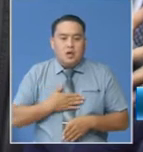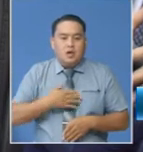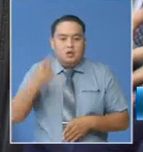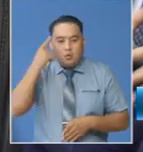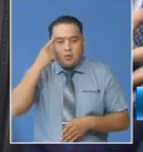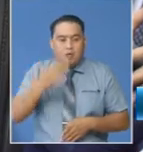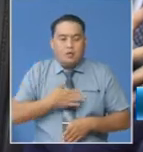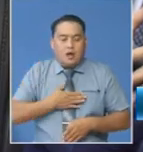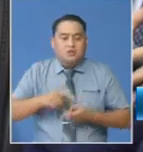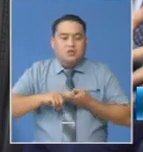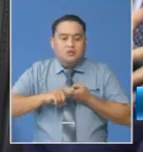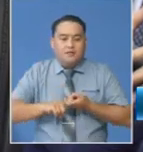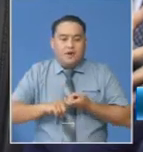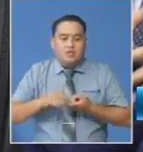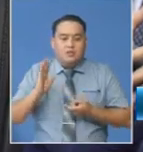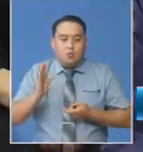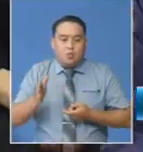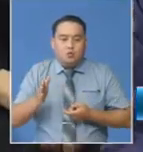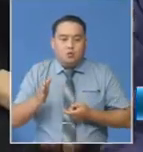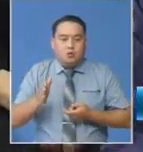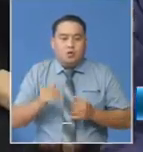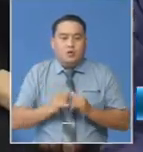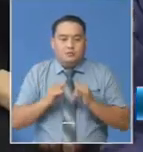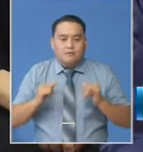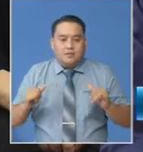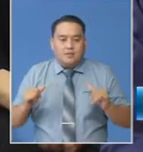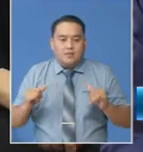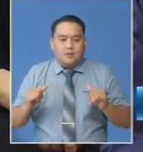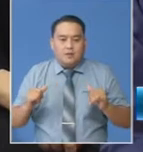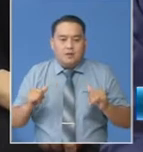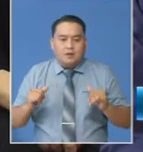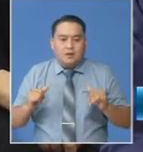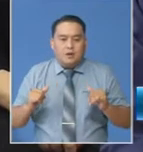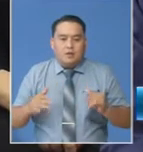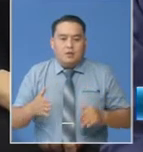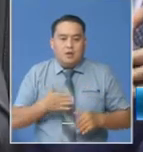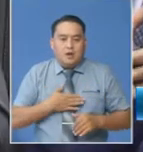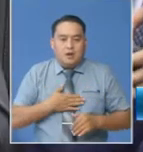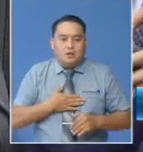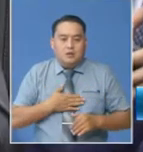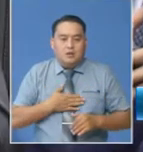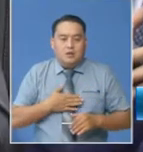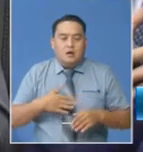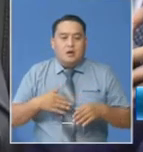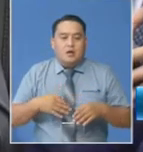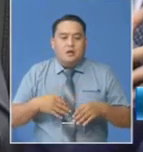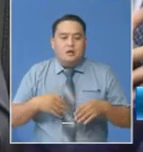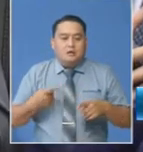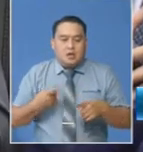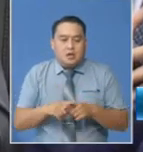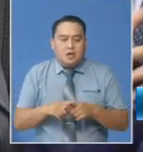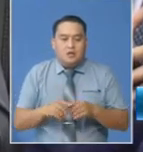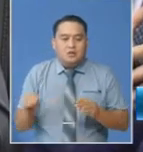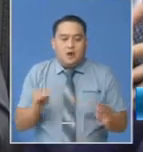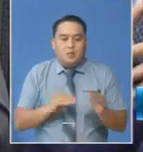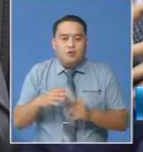что наши связи и дальше будут развиваться. Конечно же, вот наши автомобили КАМАЗ, в том числе и сборки,